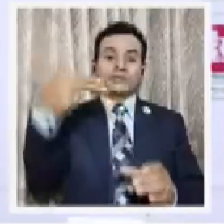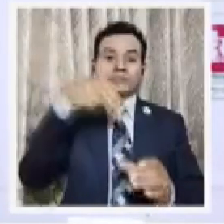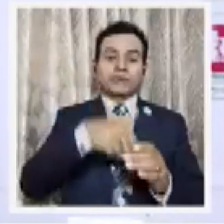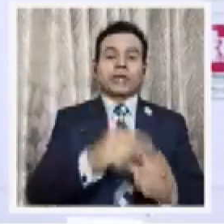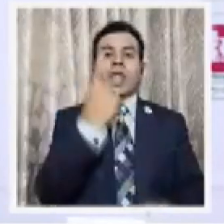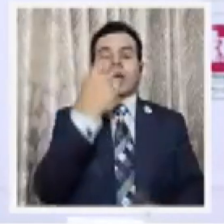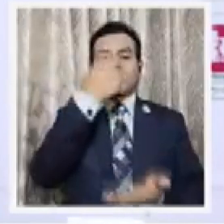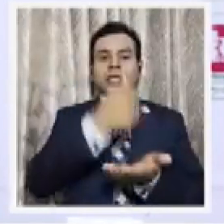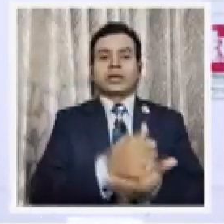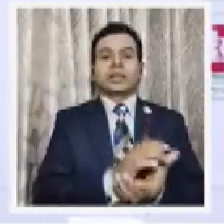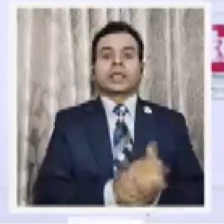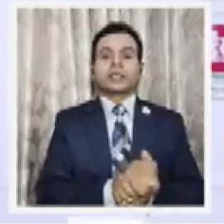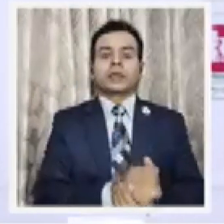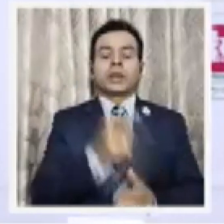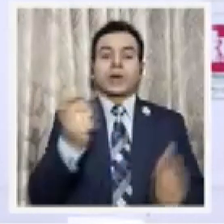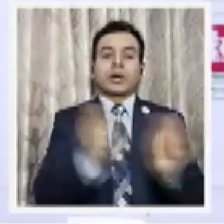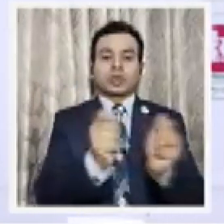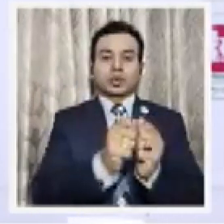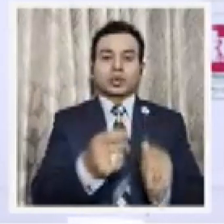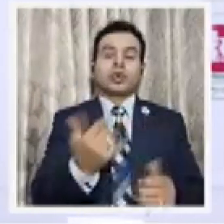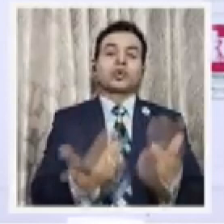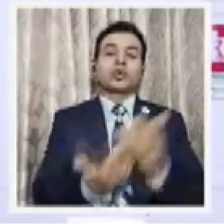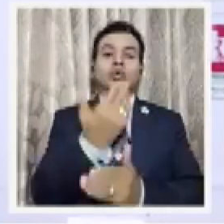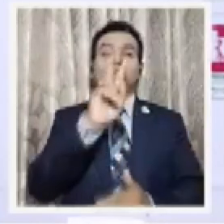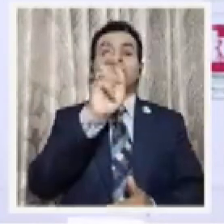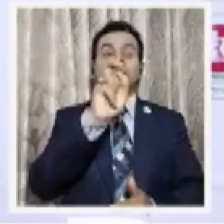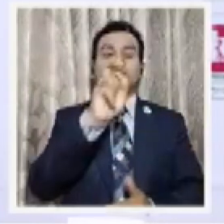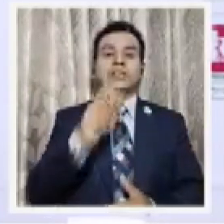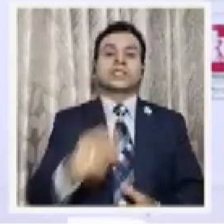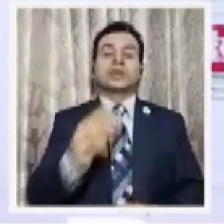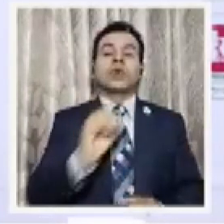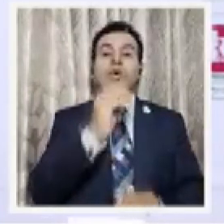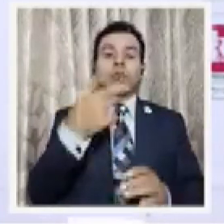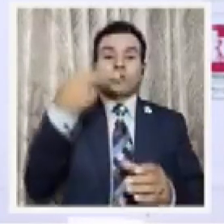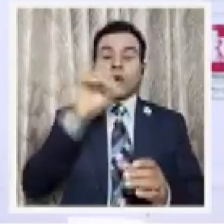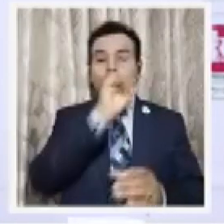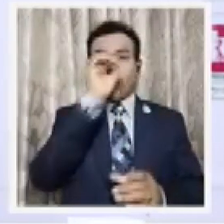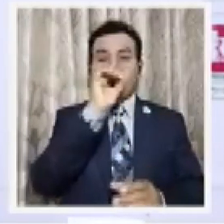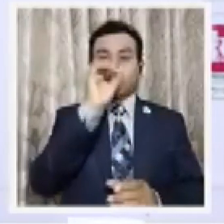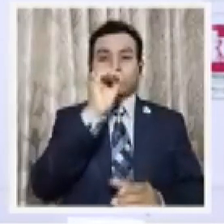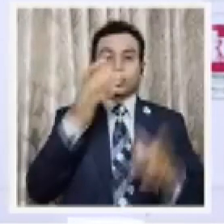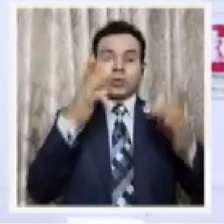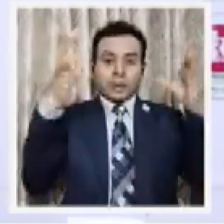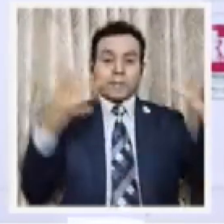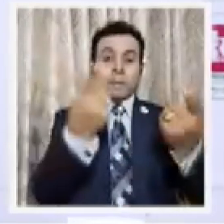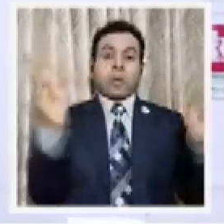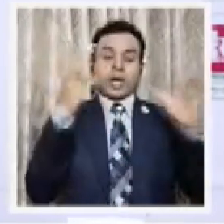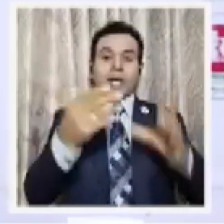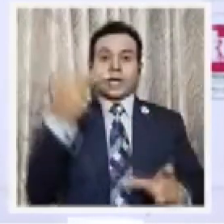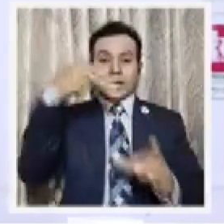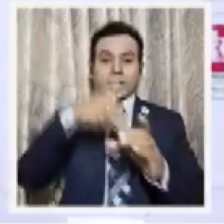অক্সিজেন প্ল্যান্ট বা লিকুইড অক্সিজেন ট্যাঙ্ক স্থাপন 1টি। নিমু কর্তৃক লিকুইড অক্সিজেন ট্যাঙ্ক নির্মাণের কাজ চলমান